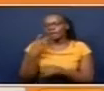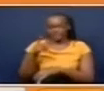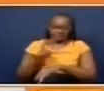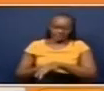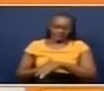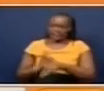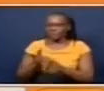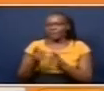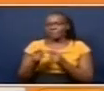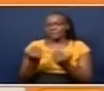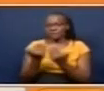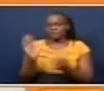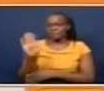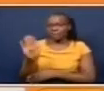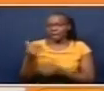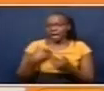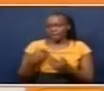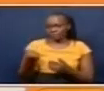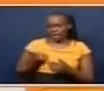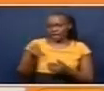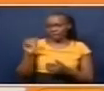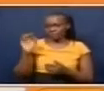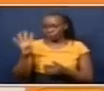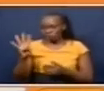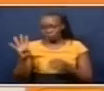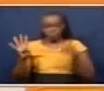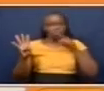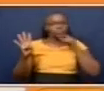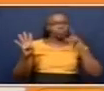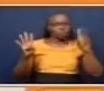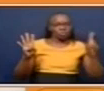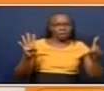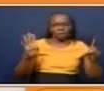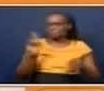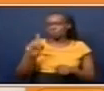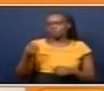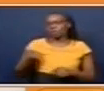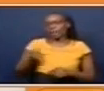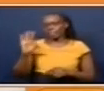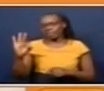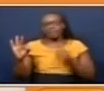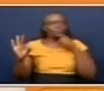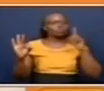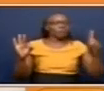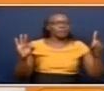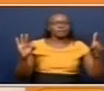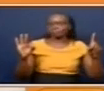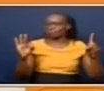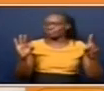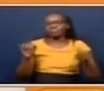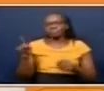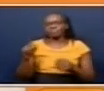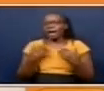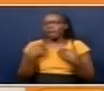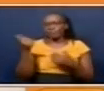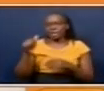Lakini kati ya watoto wako utumie, una watoto, una wasichana wanne na kijana mmoja, wasichana watatu na kijana mmoja. Kati yao kuna mmoja ambaye ameweza kupata shahada ya